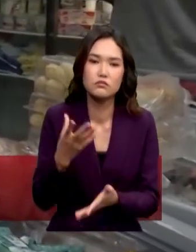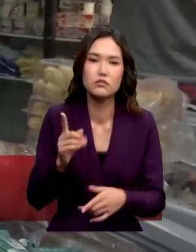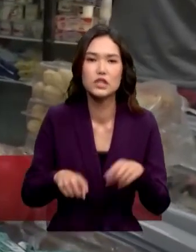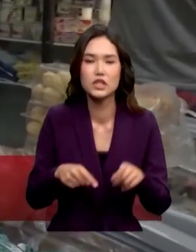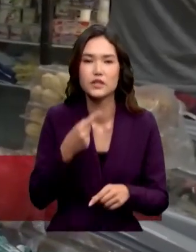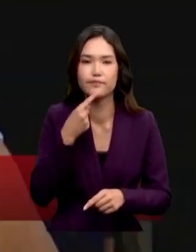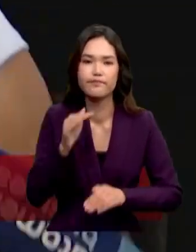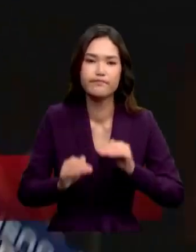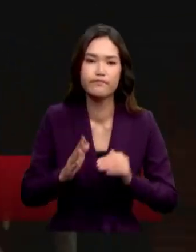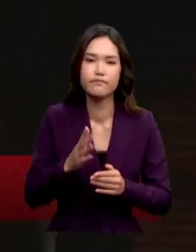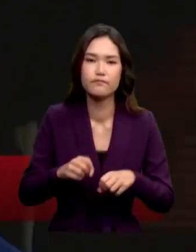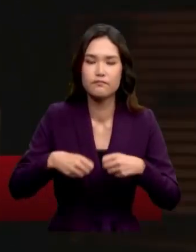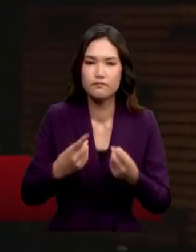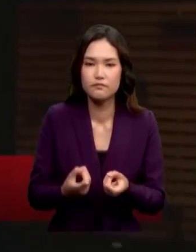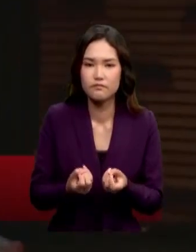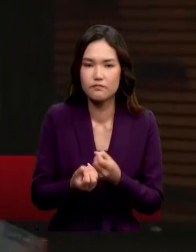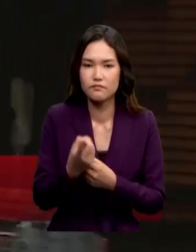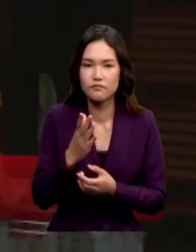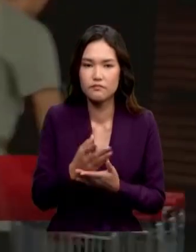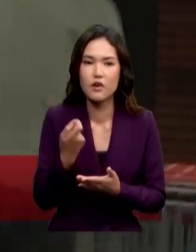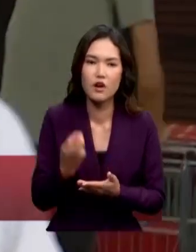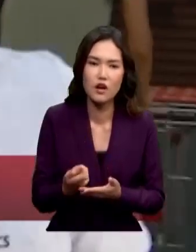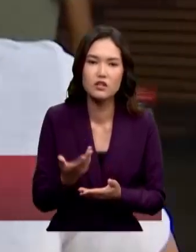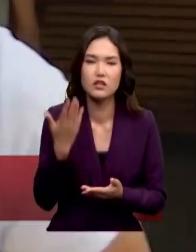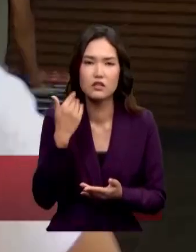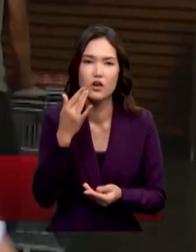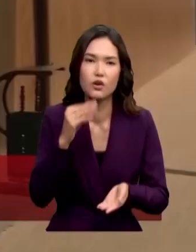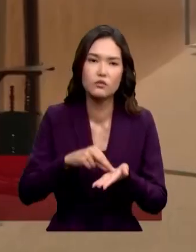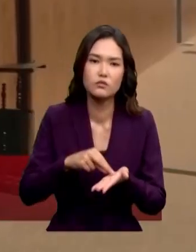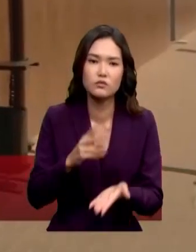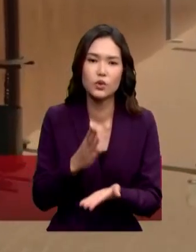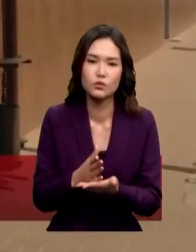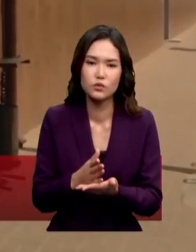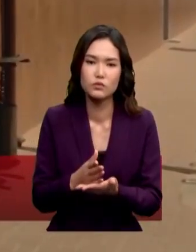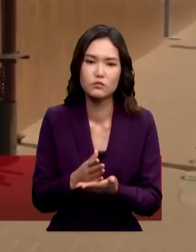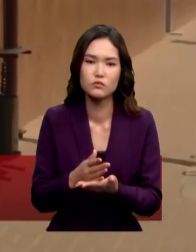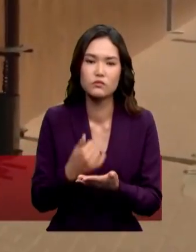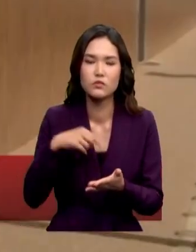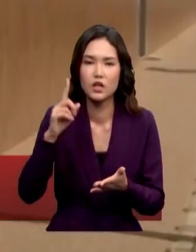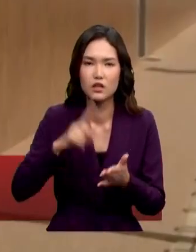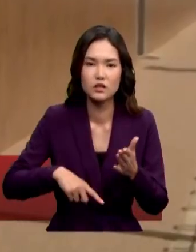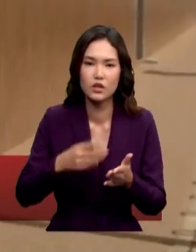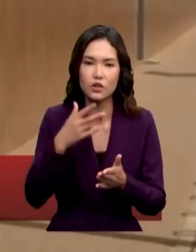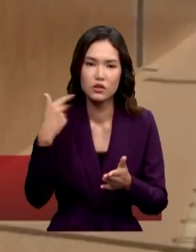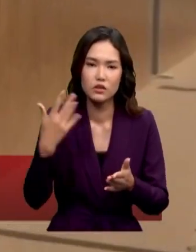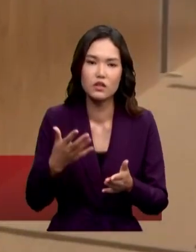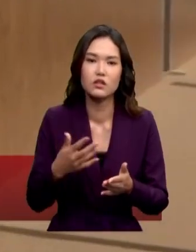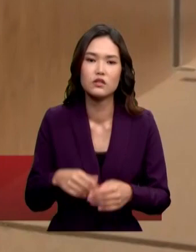сұрап білейік. Арзандаған ештеңе жоқ қой, бәрі сол қымбат қой. Основном химия подорожали.